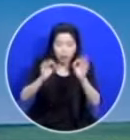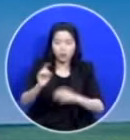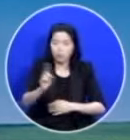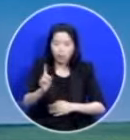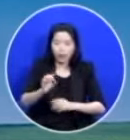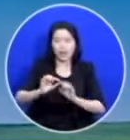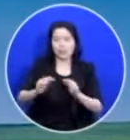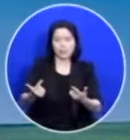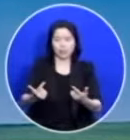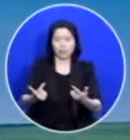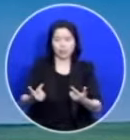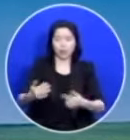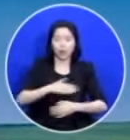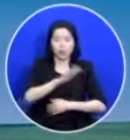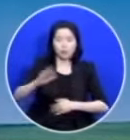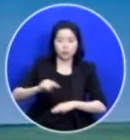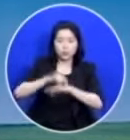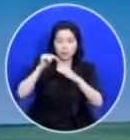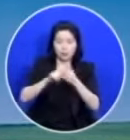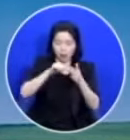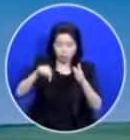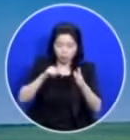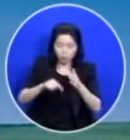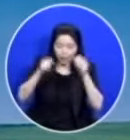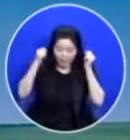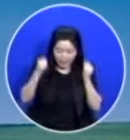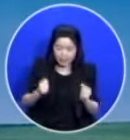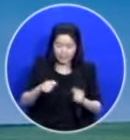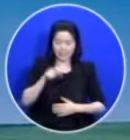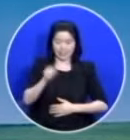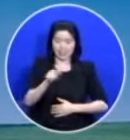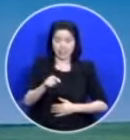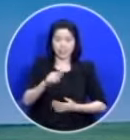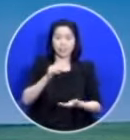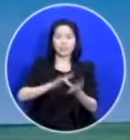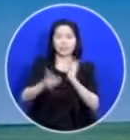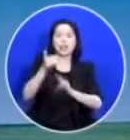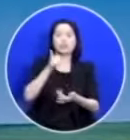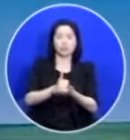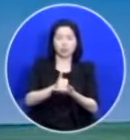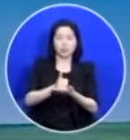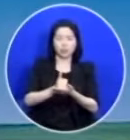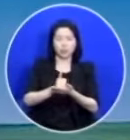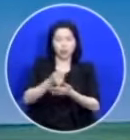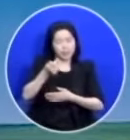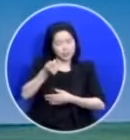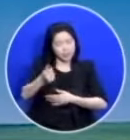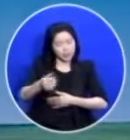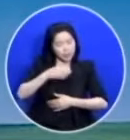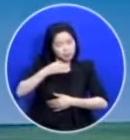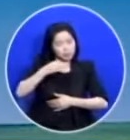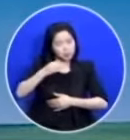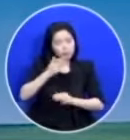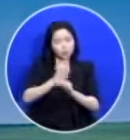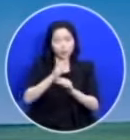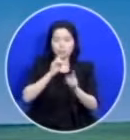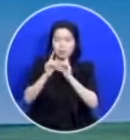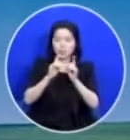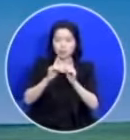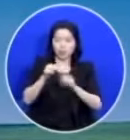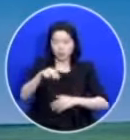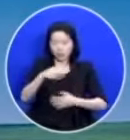아니에요 우리 마음속에서 계시는 그 예수님 세밀한 음성 가운데 말씀하시는 그 주님을